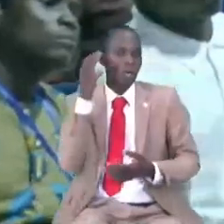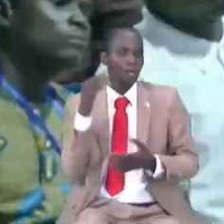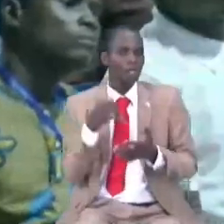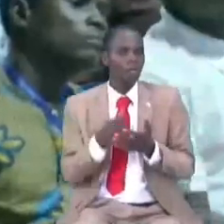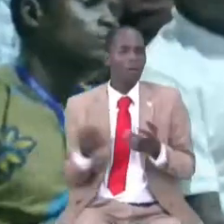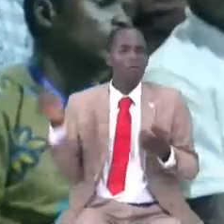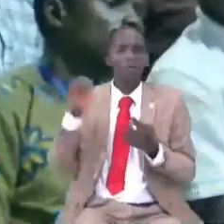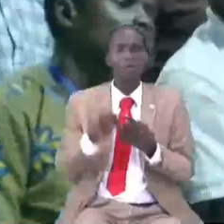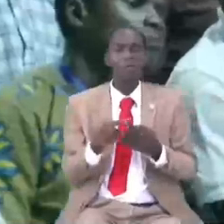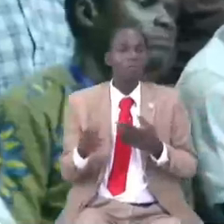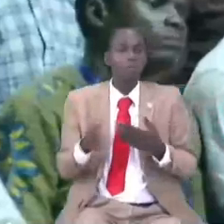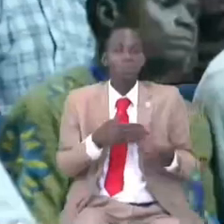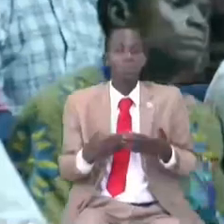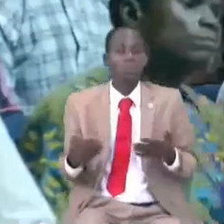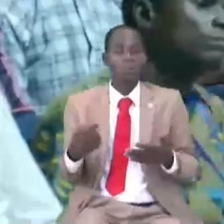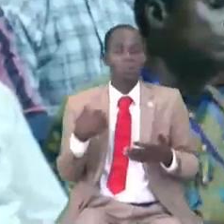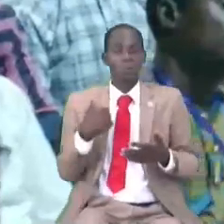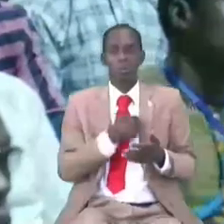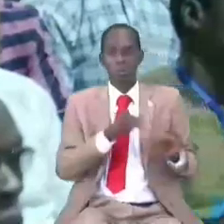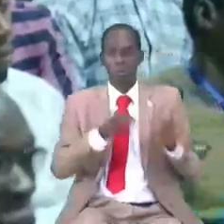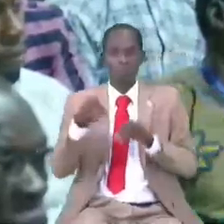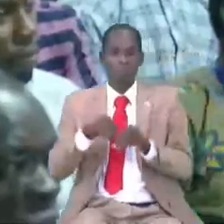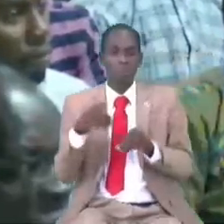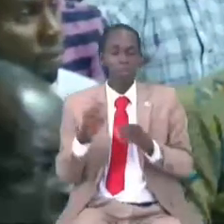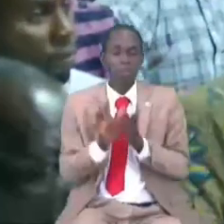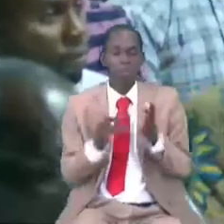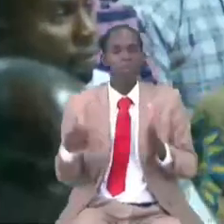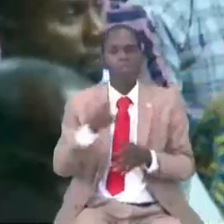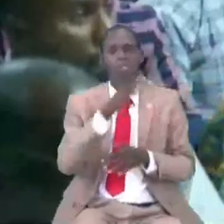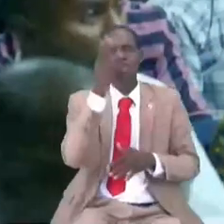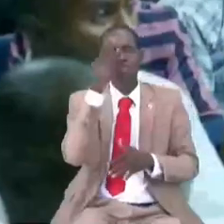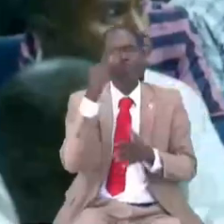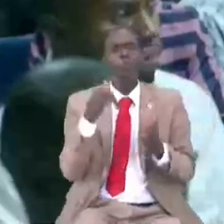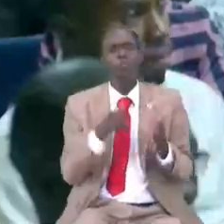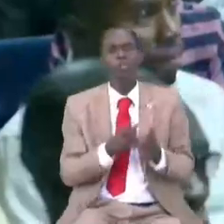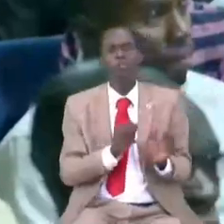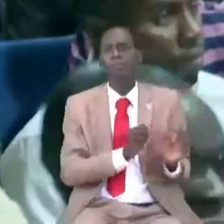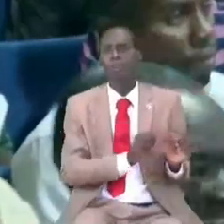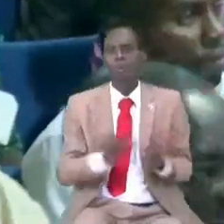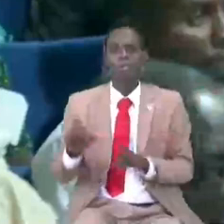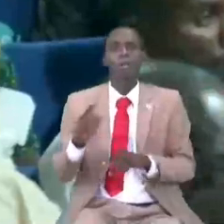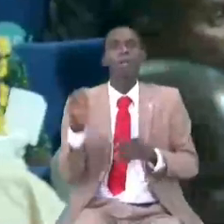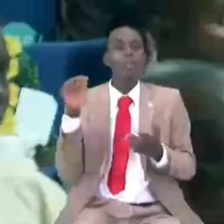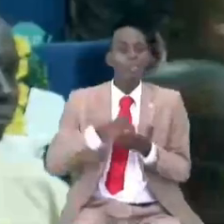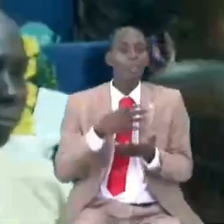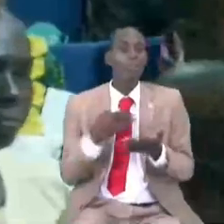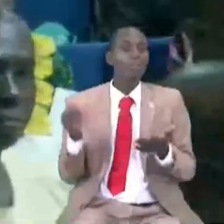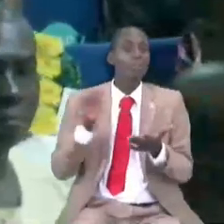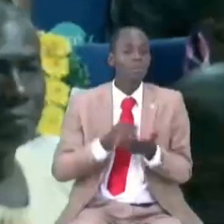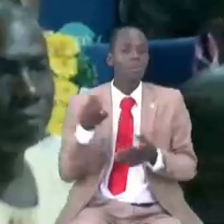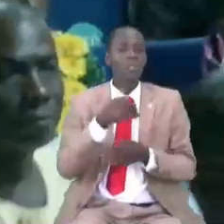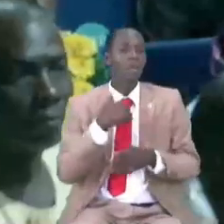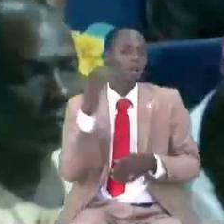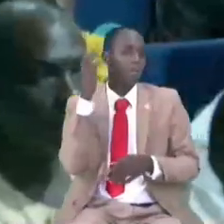dans les Écritures, ils connaissent pas ça déjà. Parce qu'ils l'ont déjà entendu à plusieurs reprises. Ils peuvent continuer comme ça, en train